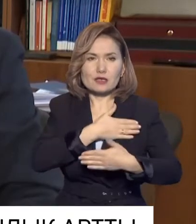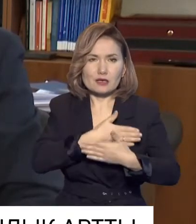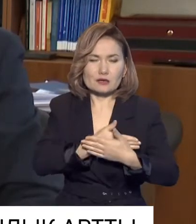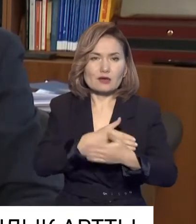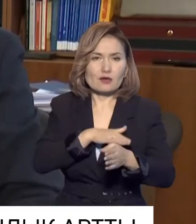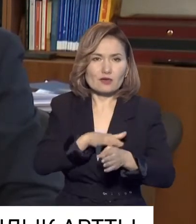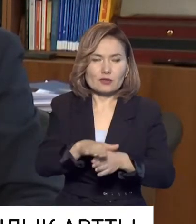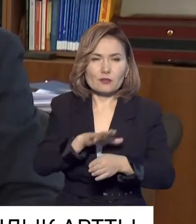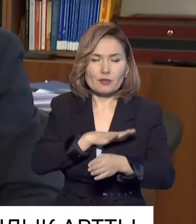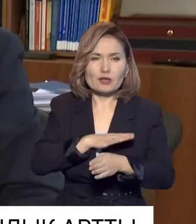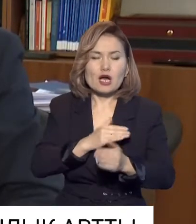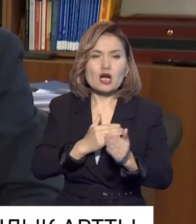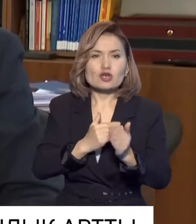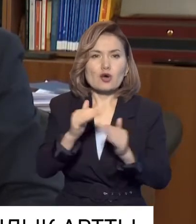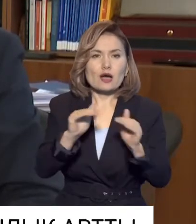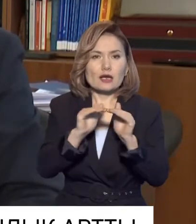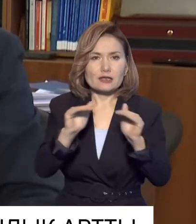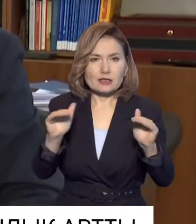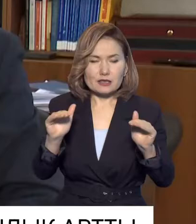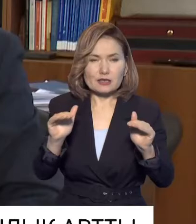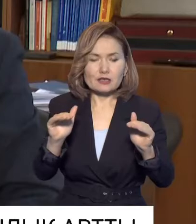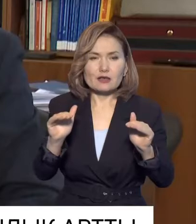ең жоғары деңгейде